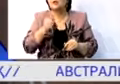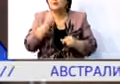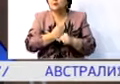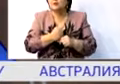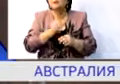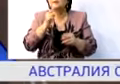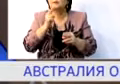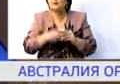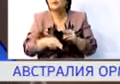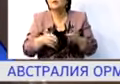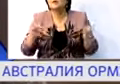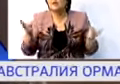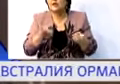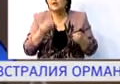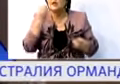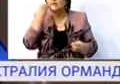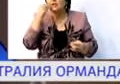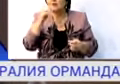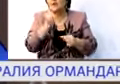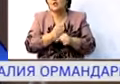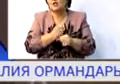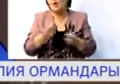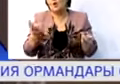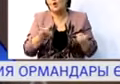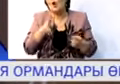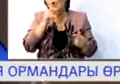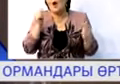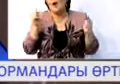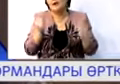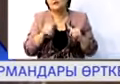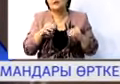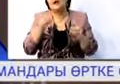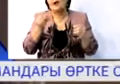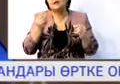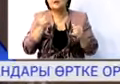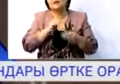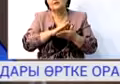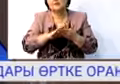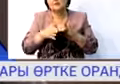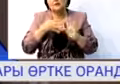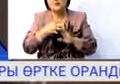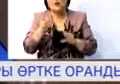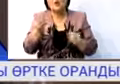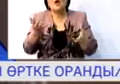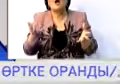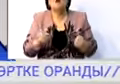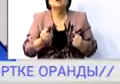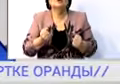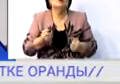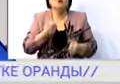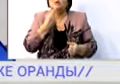жоқпыз. Жұмыс жасалу керек, сапалы жасалу керек, уақытысында жасалу керек, ақша игерілу керек. Ол ақшаны алып келу оңай